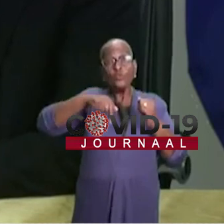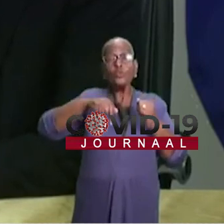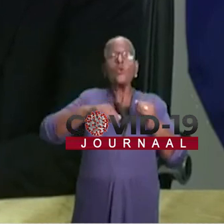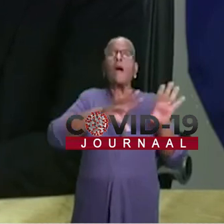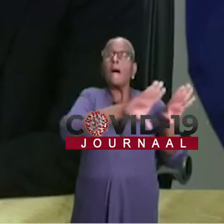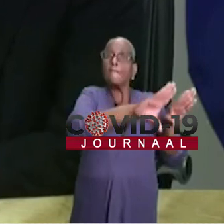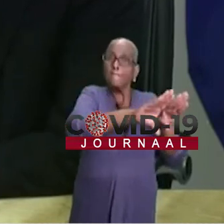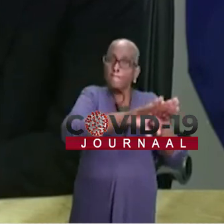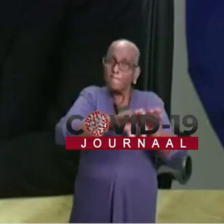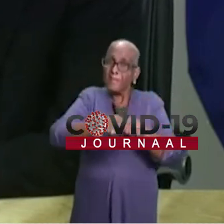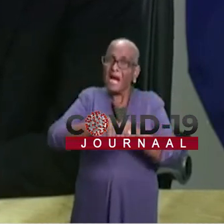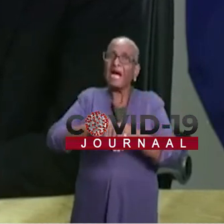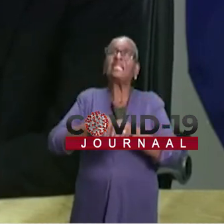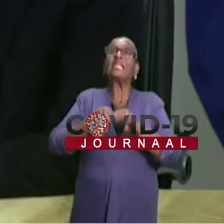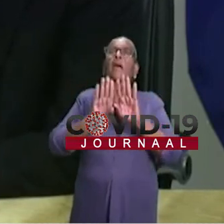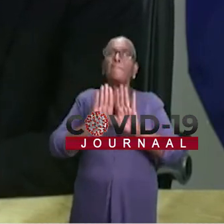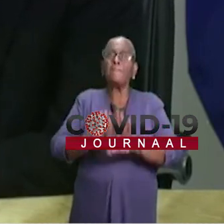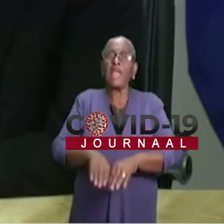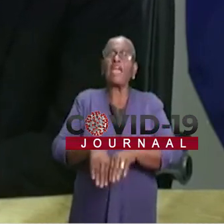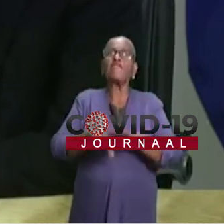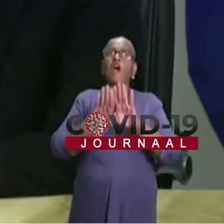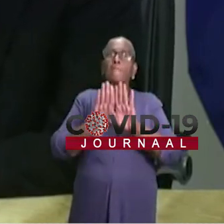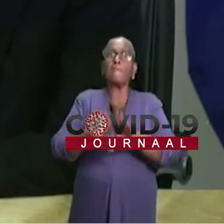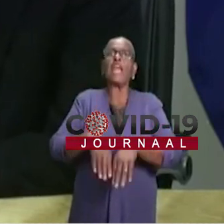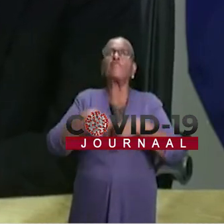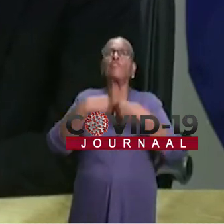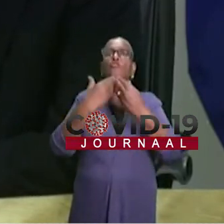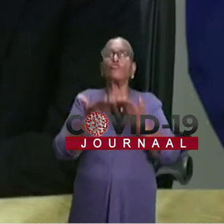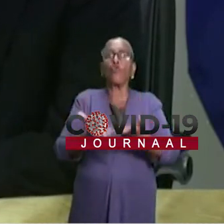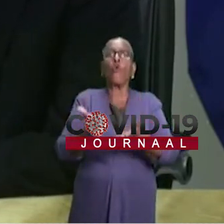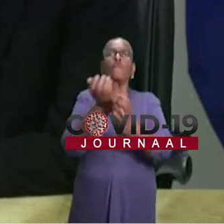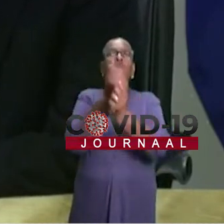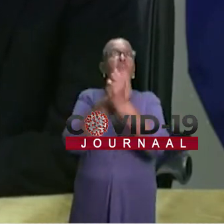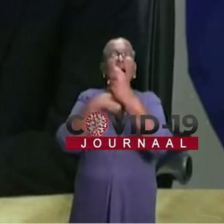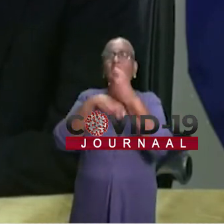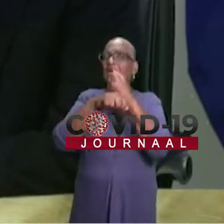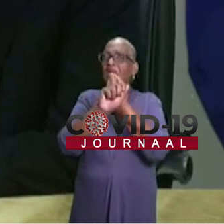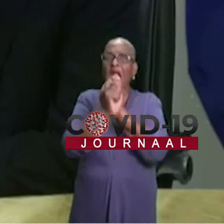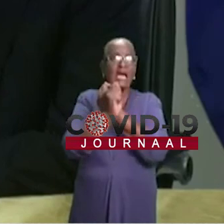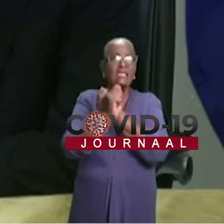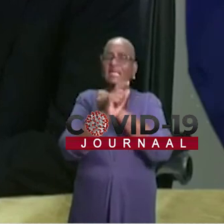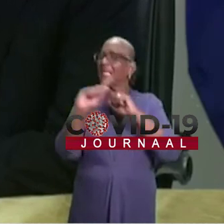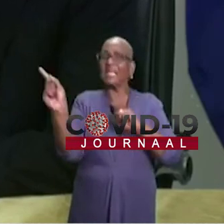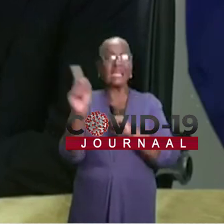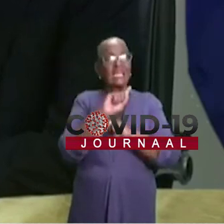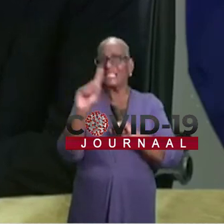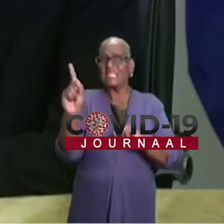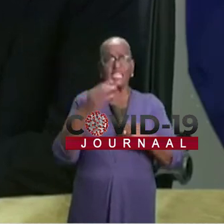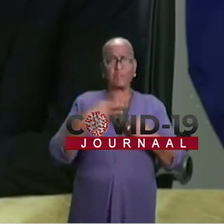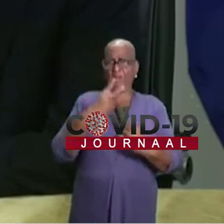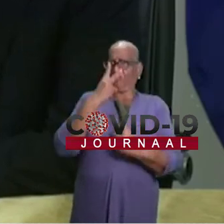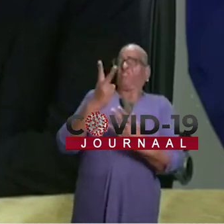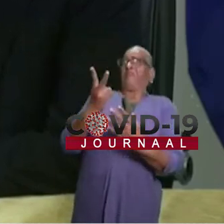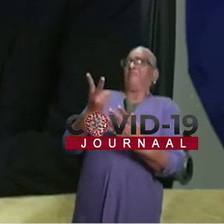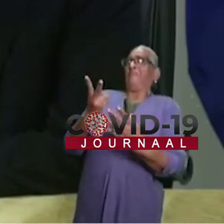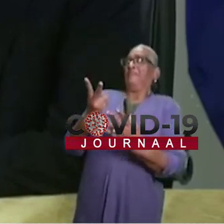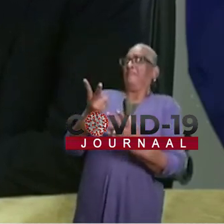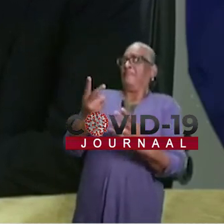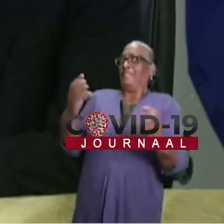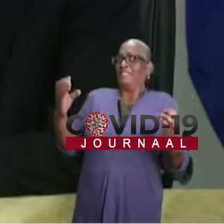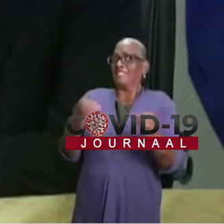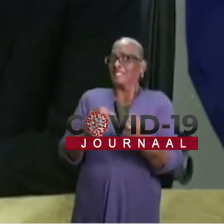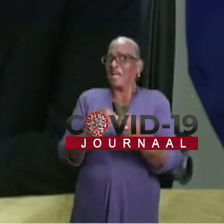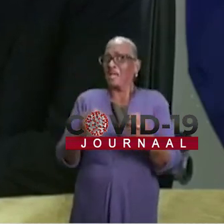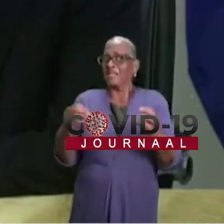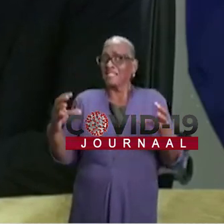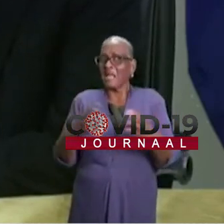ala den dorpu dape takanga desma fumek desma goteka spoiti masara Ramadin verteri. En e verteri ook tu